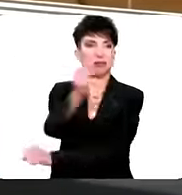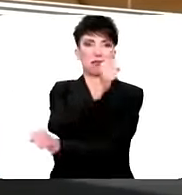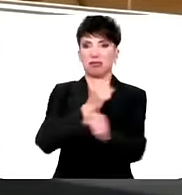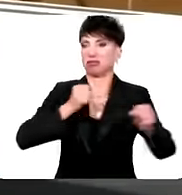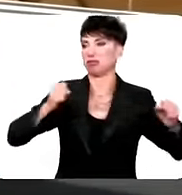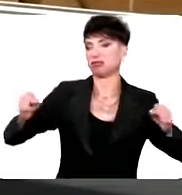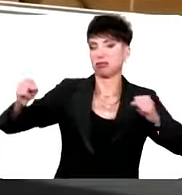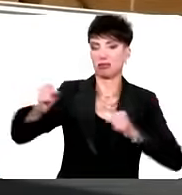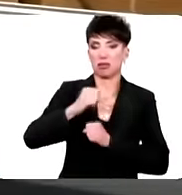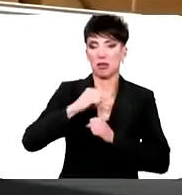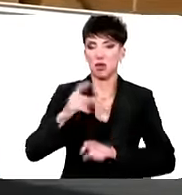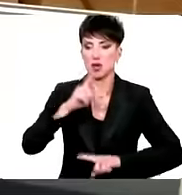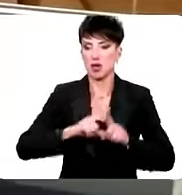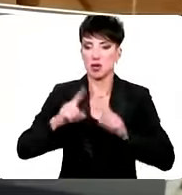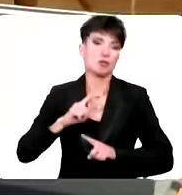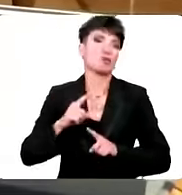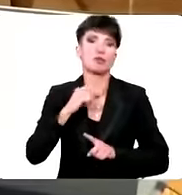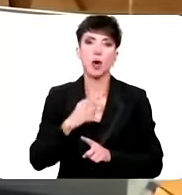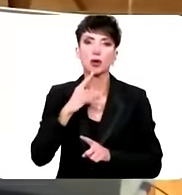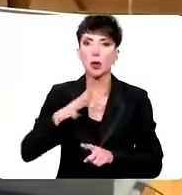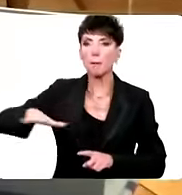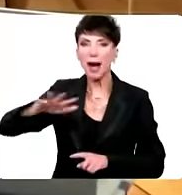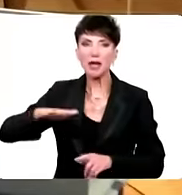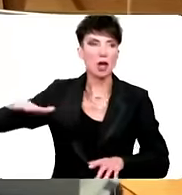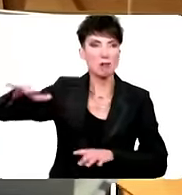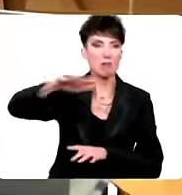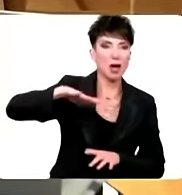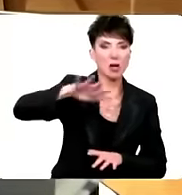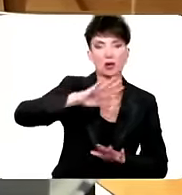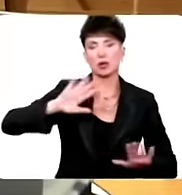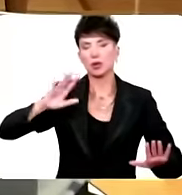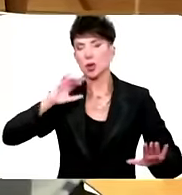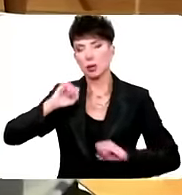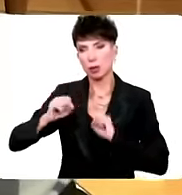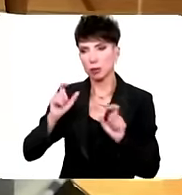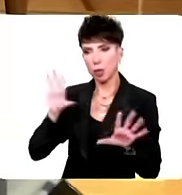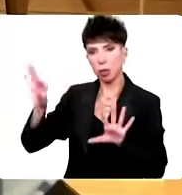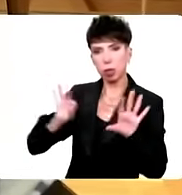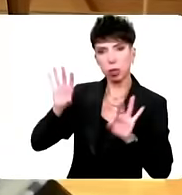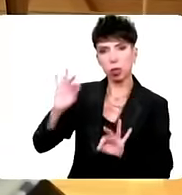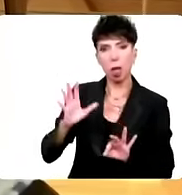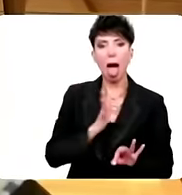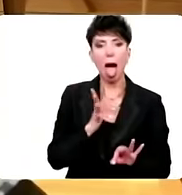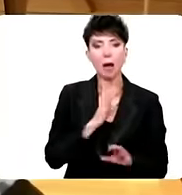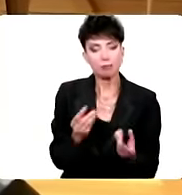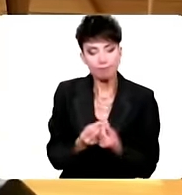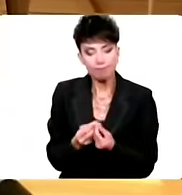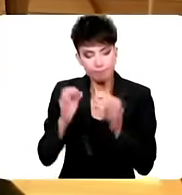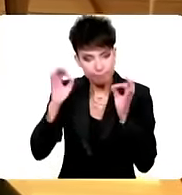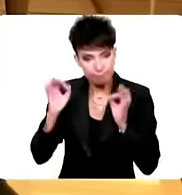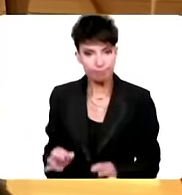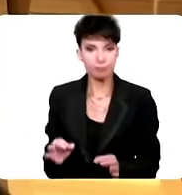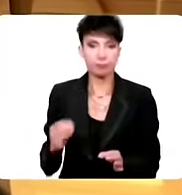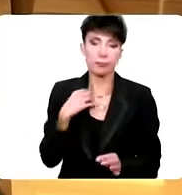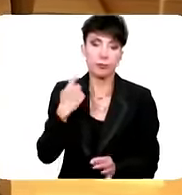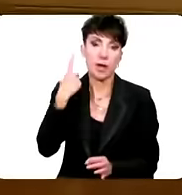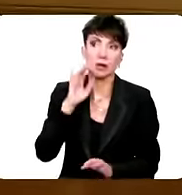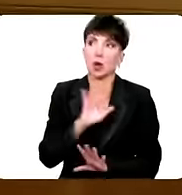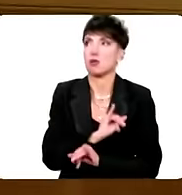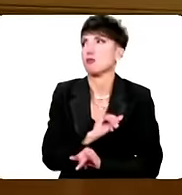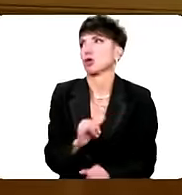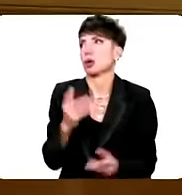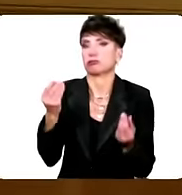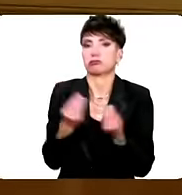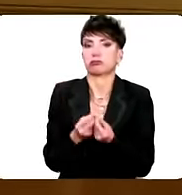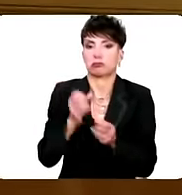να εκπροσωπεί τη μία περιοχή ή την άλλη. Προσπαθώ να διαλέγω ανθρώπους που είναι κατάλληλοι ή κατάλληλοι. Δεν το ξέρουμε ποτέ. Αυτό φαίνεται